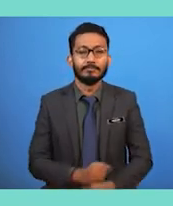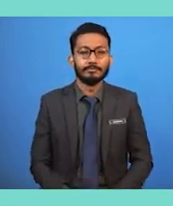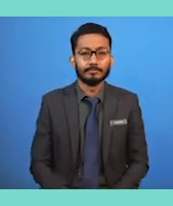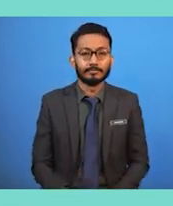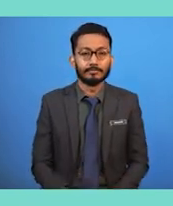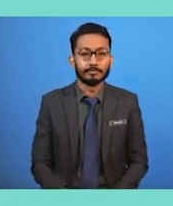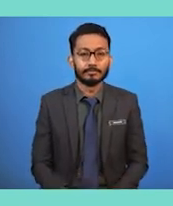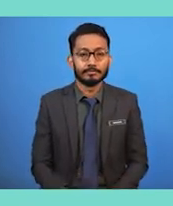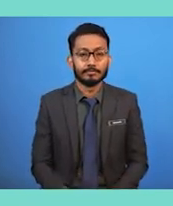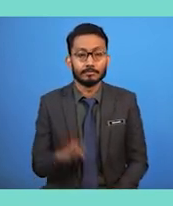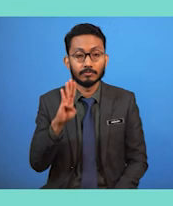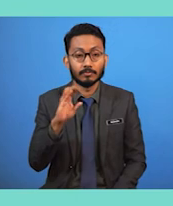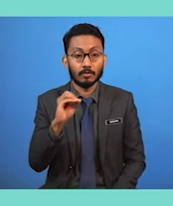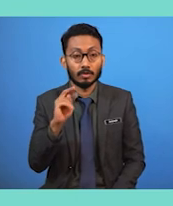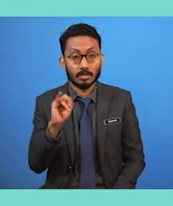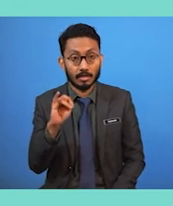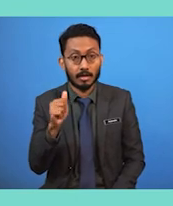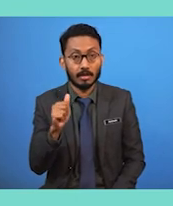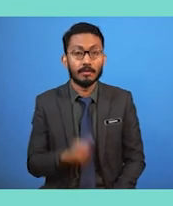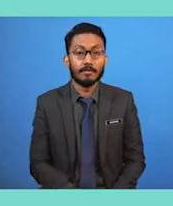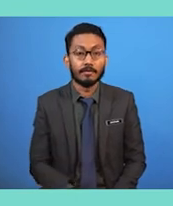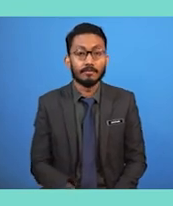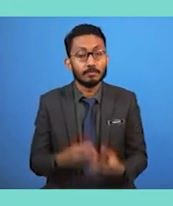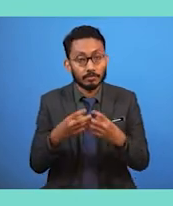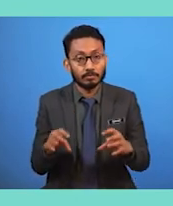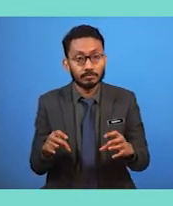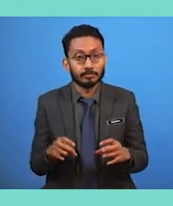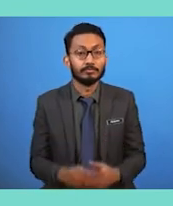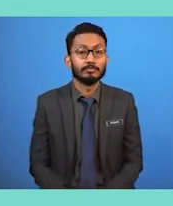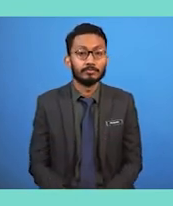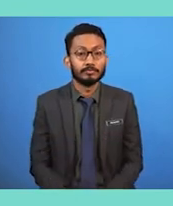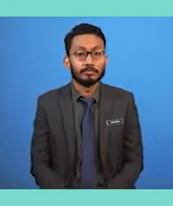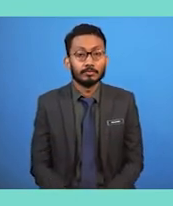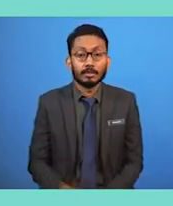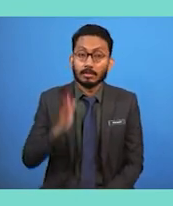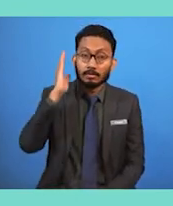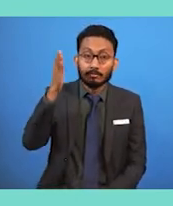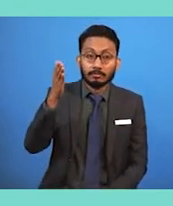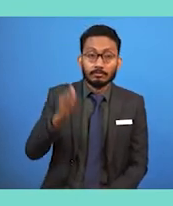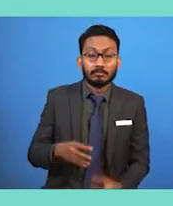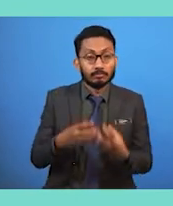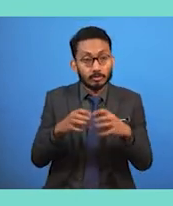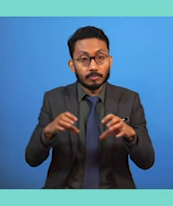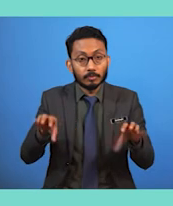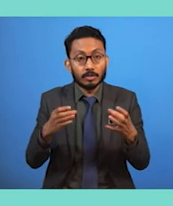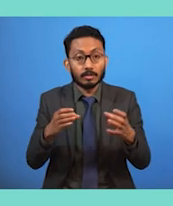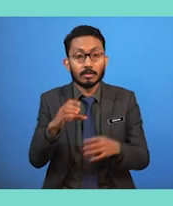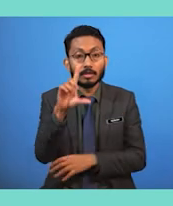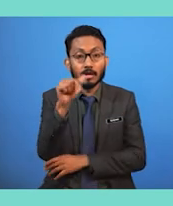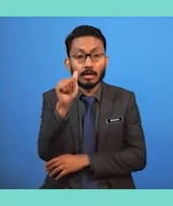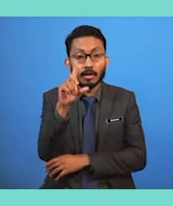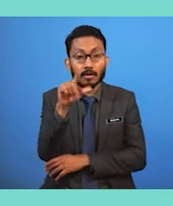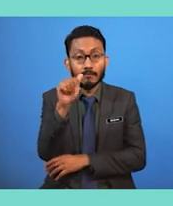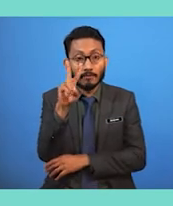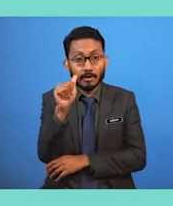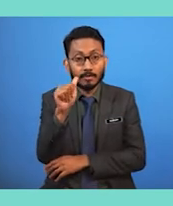Moina species ini membiak secara bertelur dan telur tersebut akan menetas menghasilkan larva. Kitaran